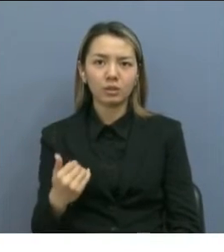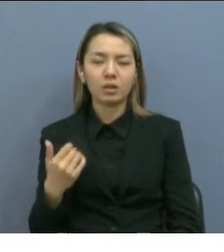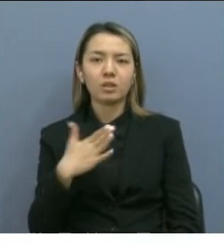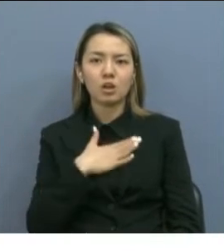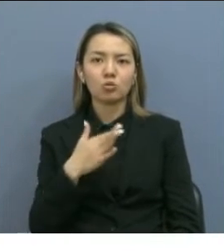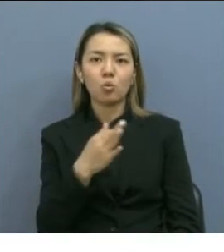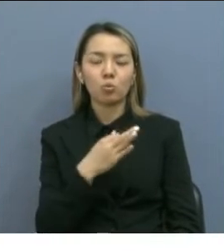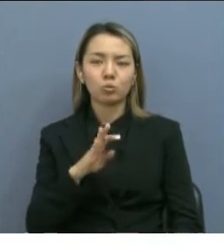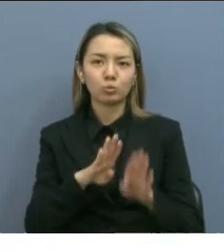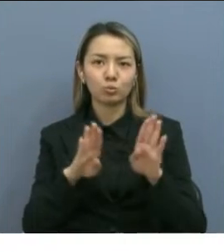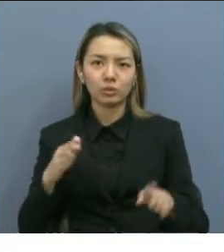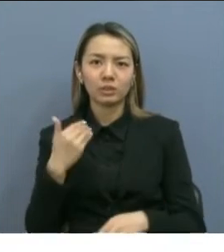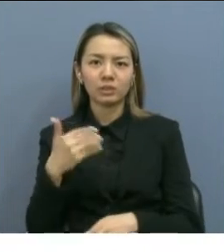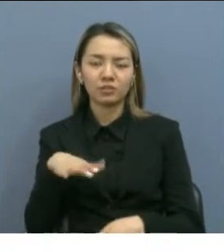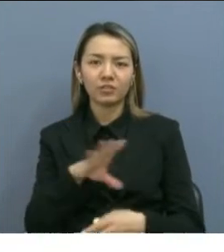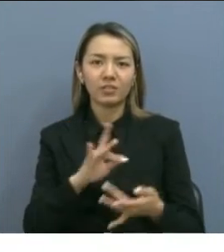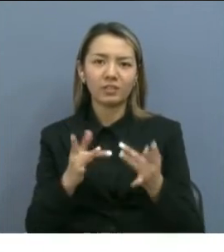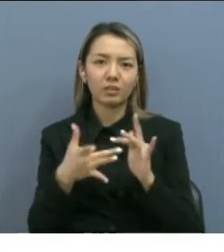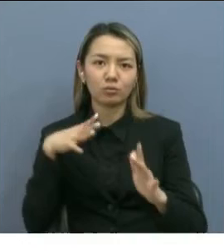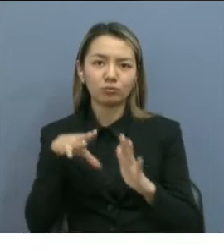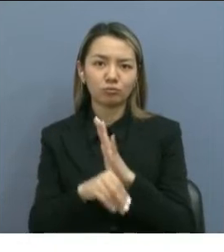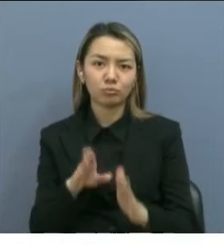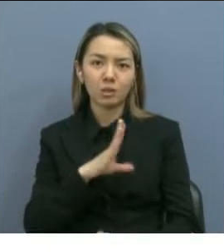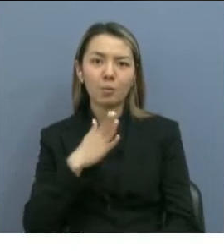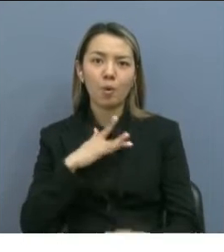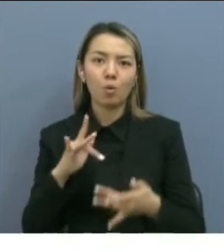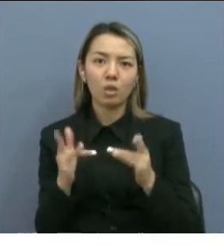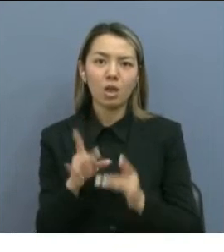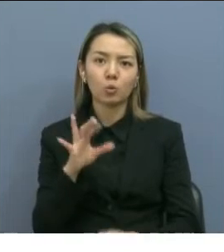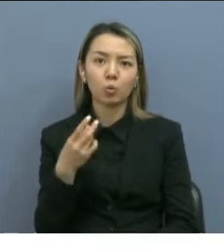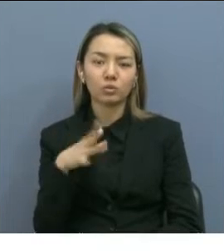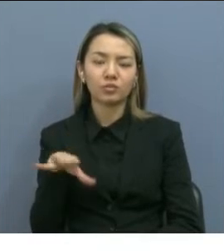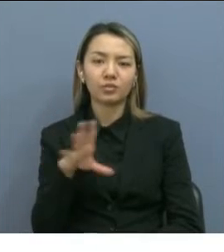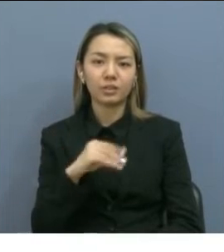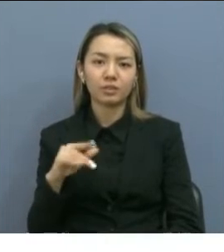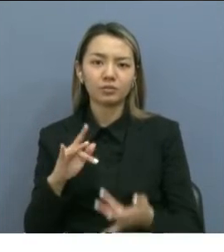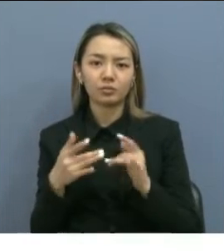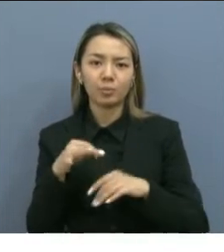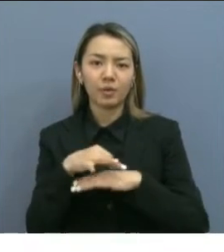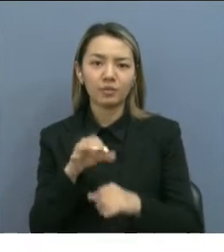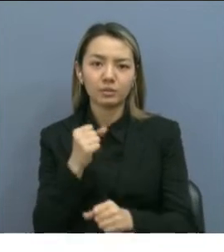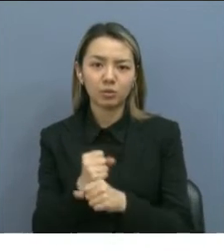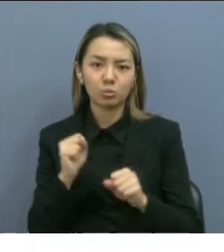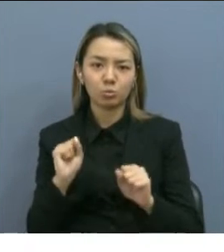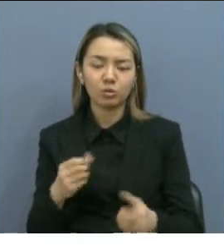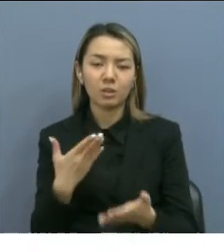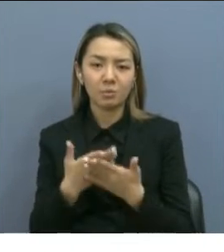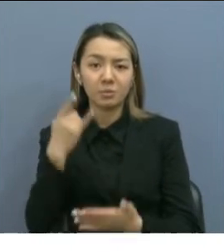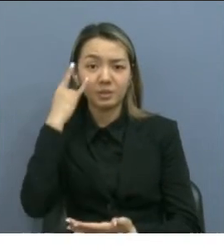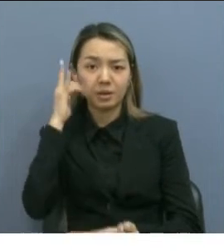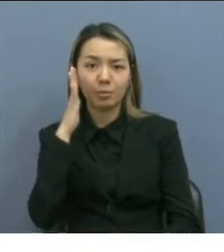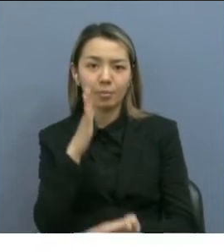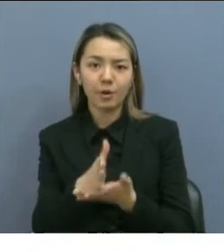біздің облыстық музей. Олар біздің сайтқа бекітілген. Біз онлайн экскурсияларды барлық әлеуметтік желілерде өткіземіз. Мәселен, Инстаграмда